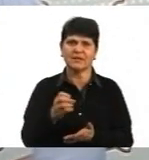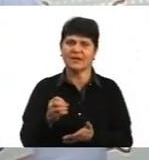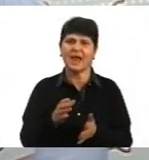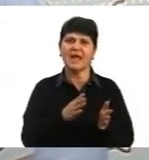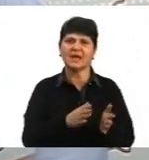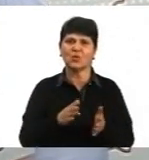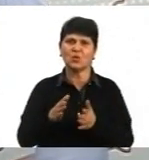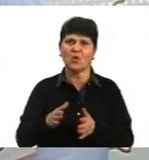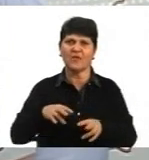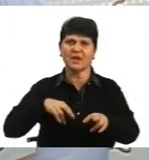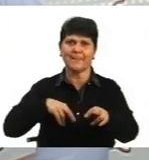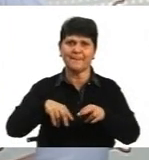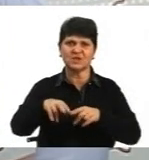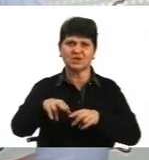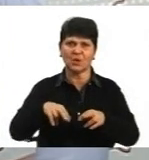там